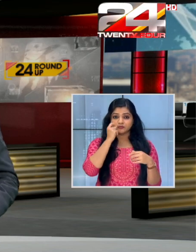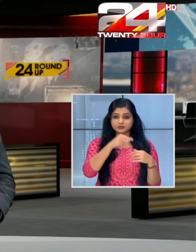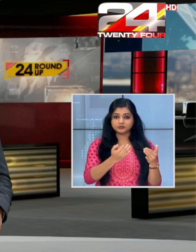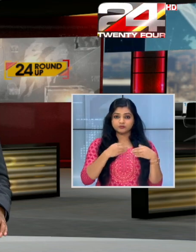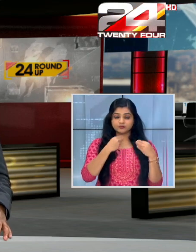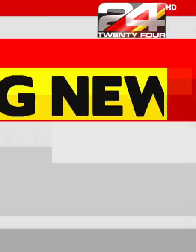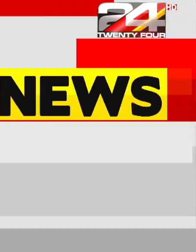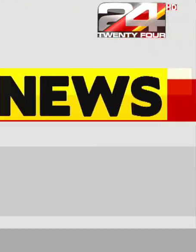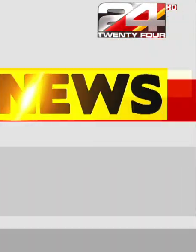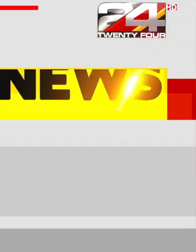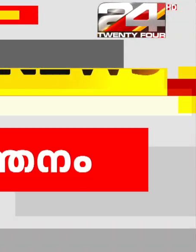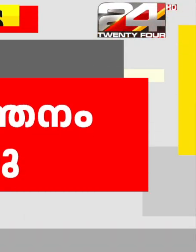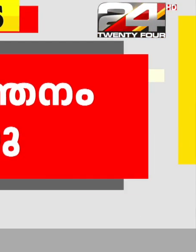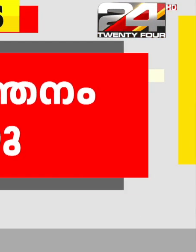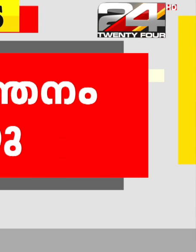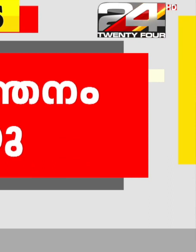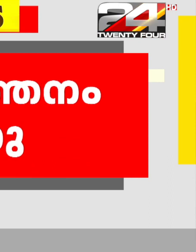സാധിച്ചിട്ടുണ്ടോ?